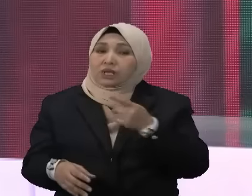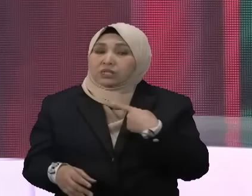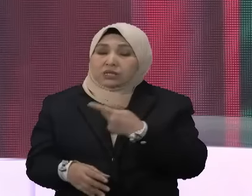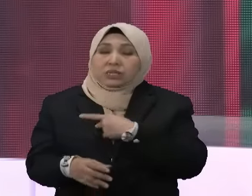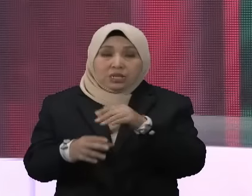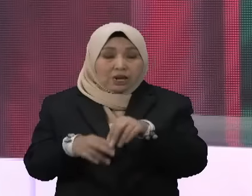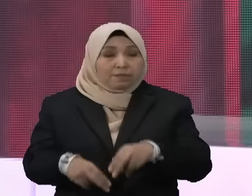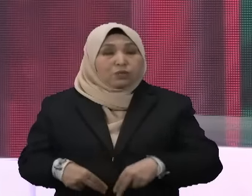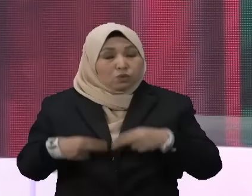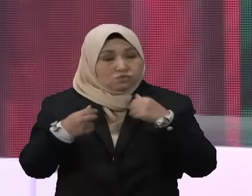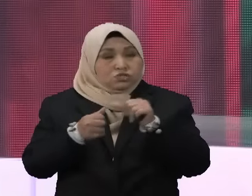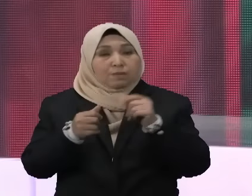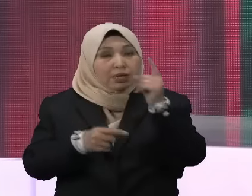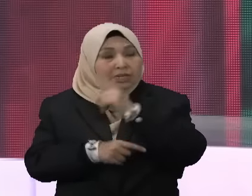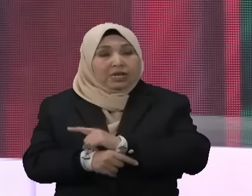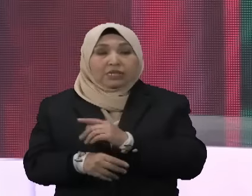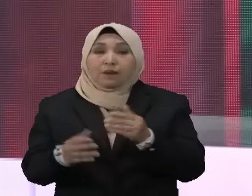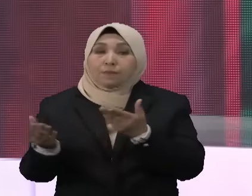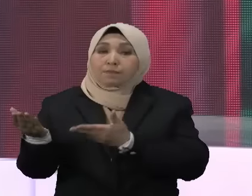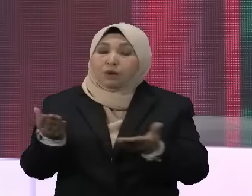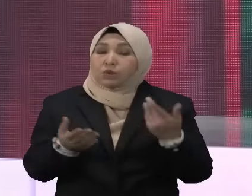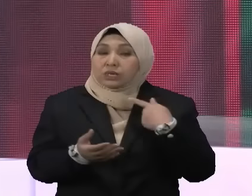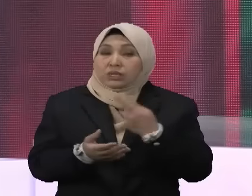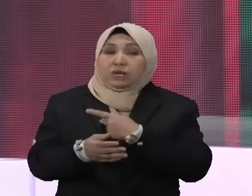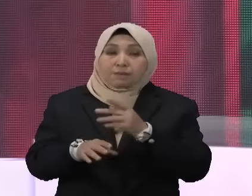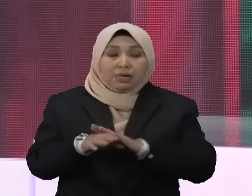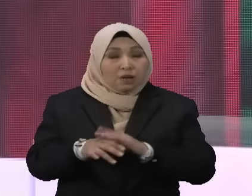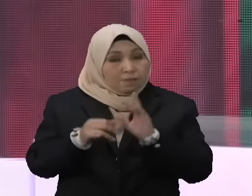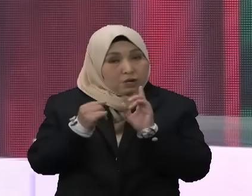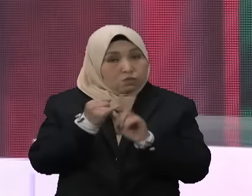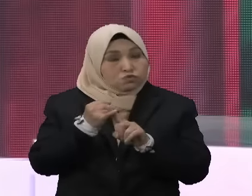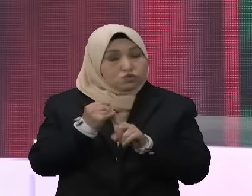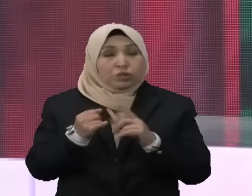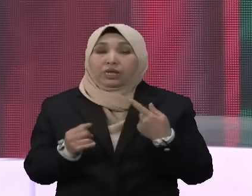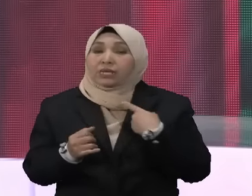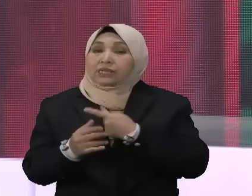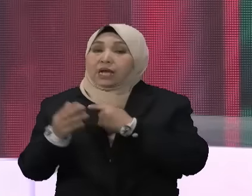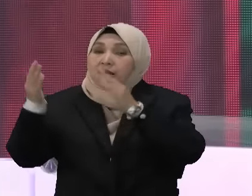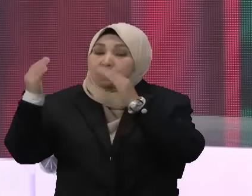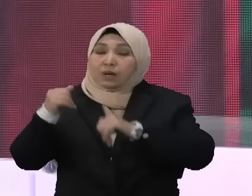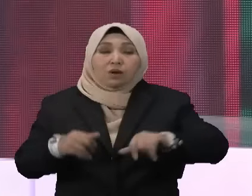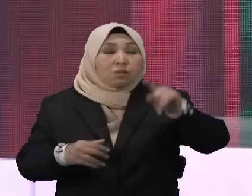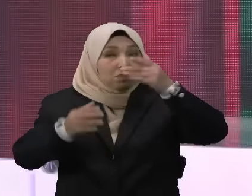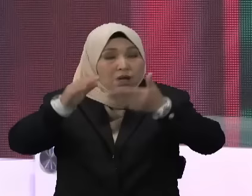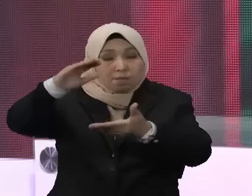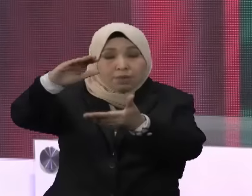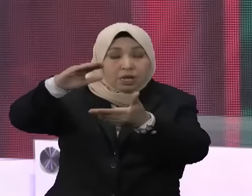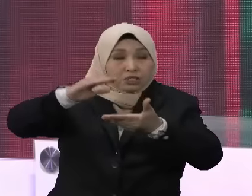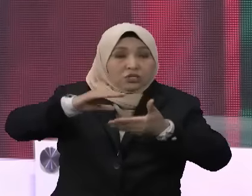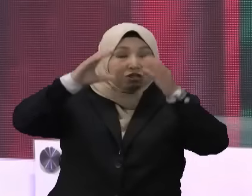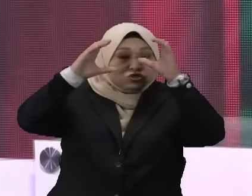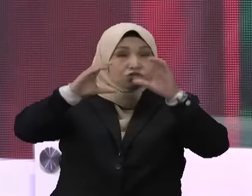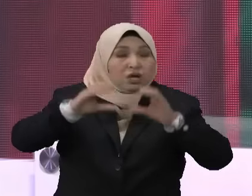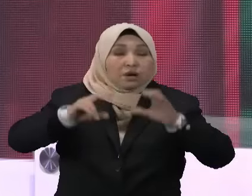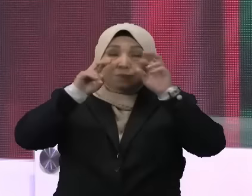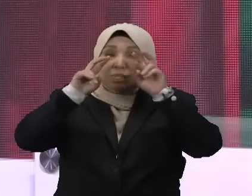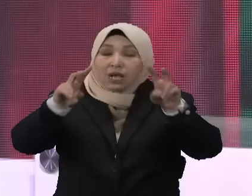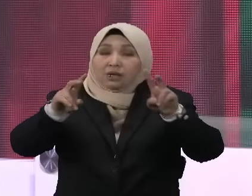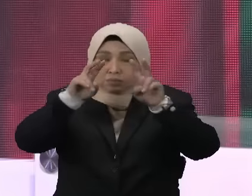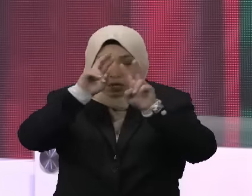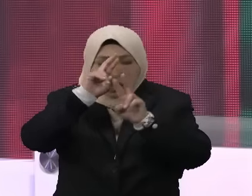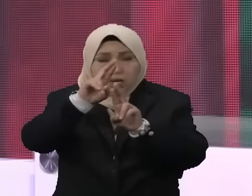dalam hidup seharian. Jadi ini membawa kita kepada penghujung yang kita harapkan Allah bekalkan kepada kita cara melihat